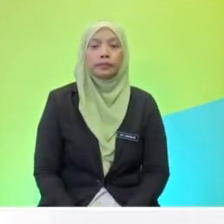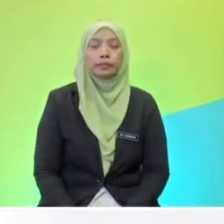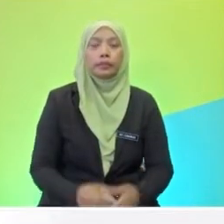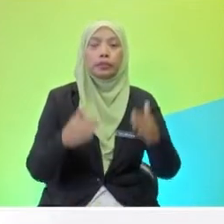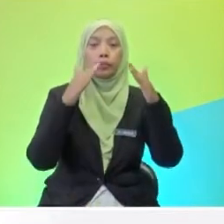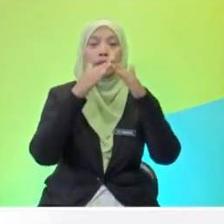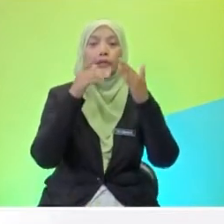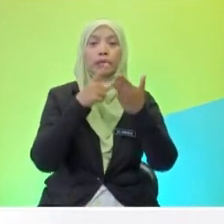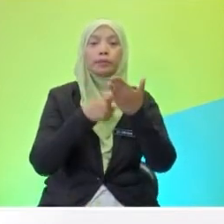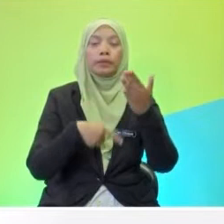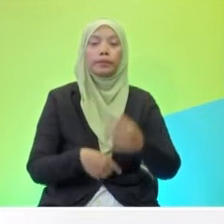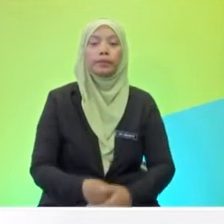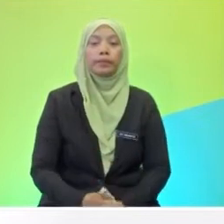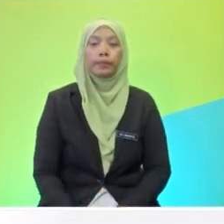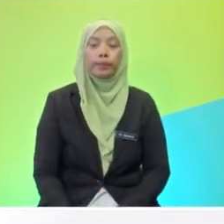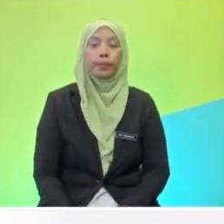yang mana